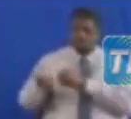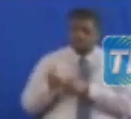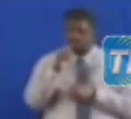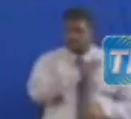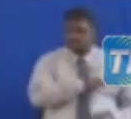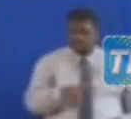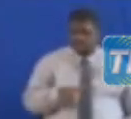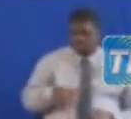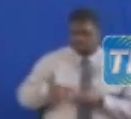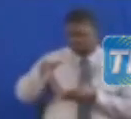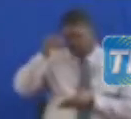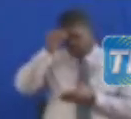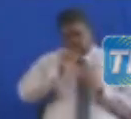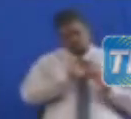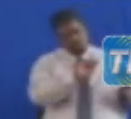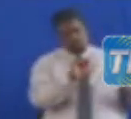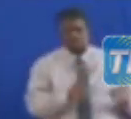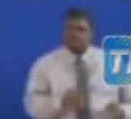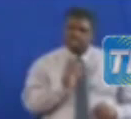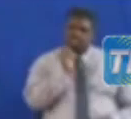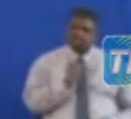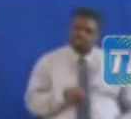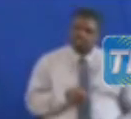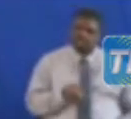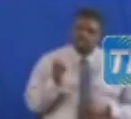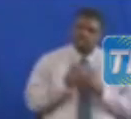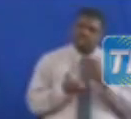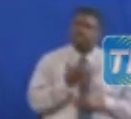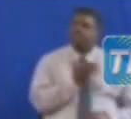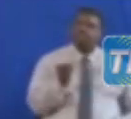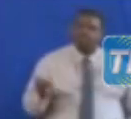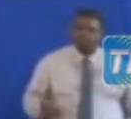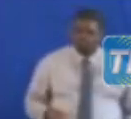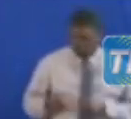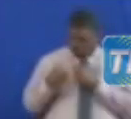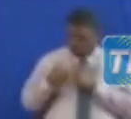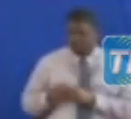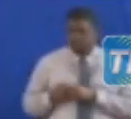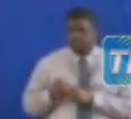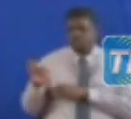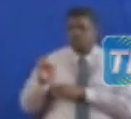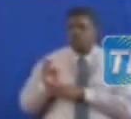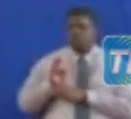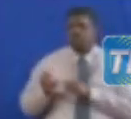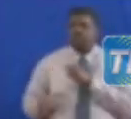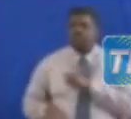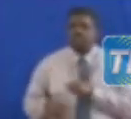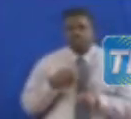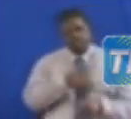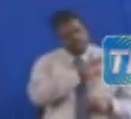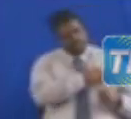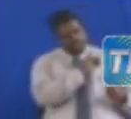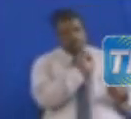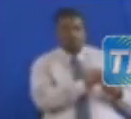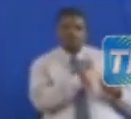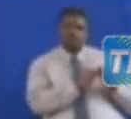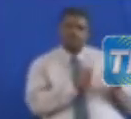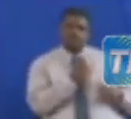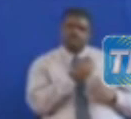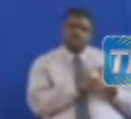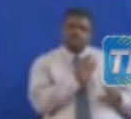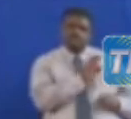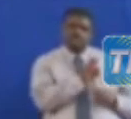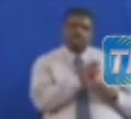ya kufundishia na kujifunzia. Mheshimiwa Spika, maeneo mengine ni kuimarisha usimamizi wa rasilimali